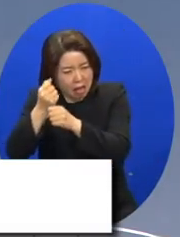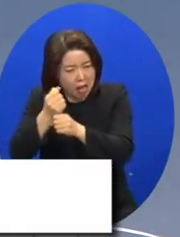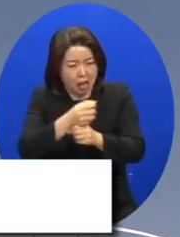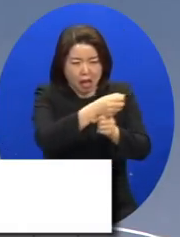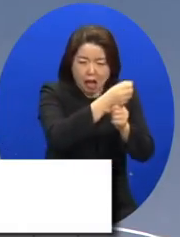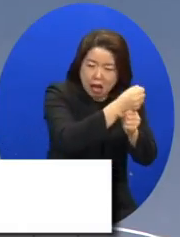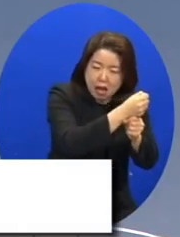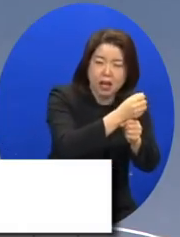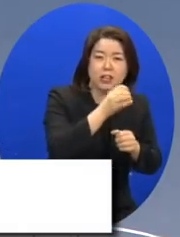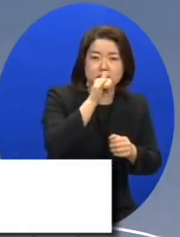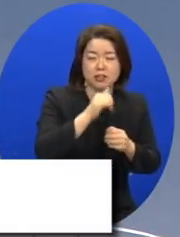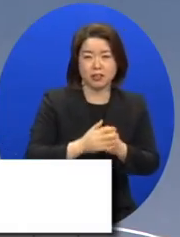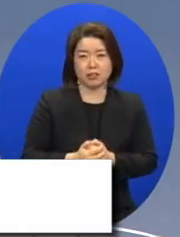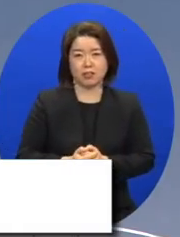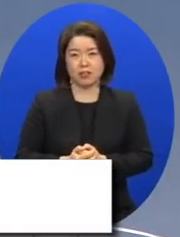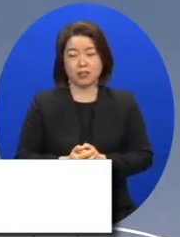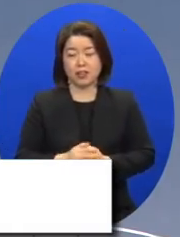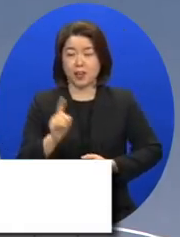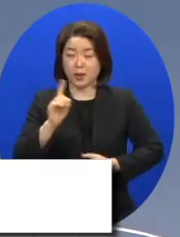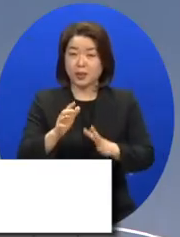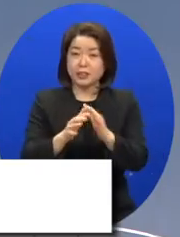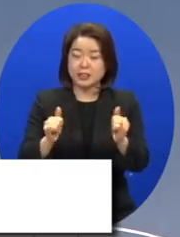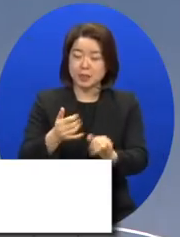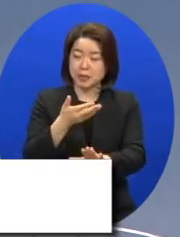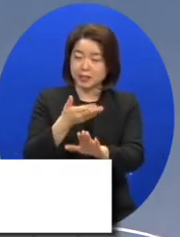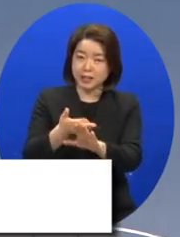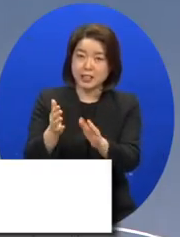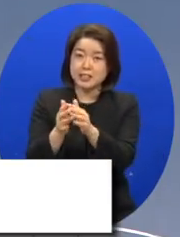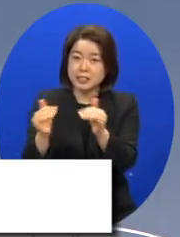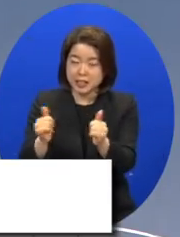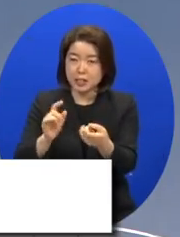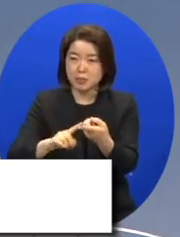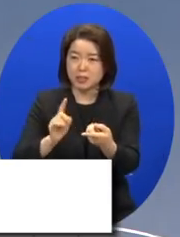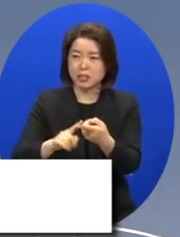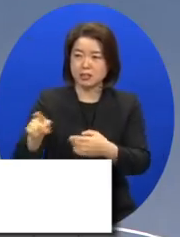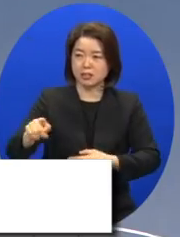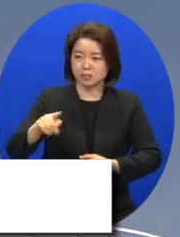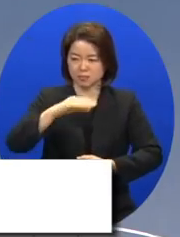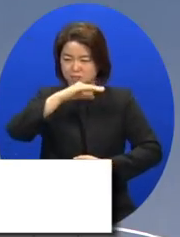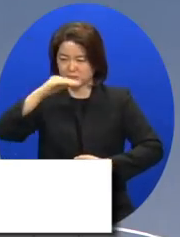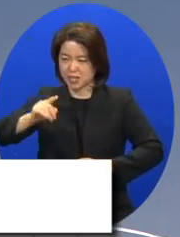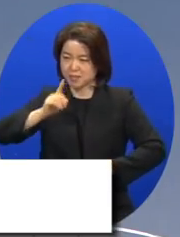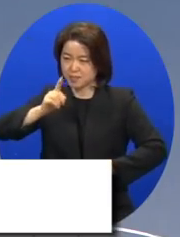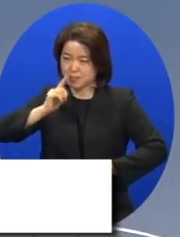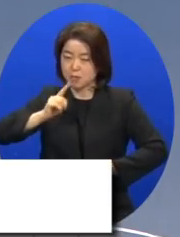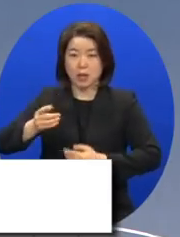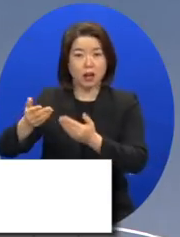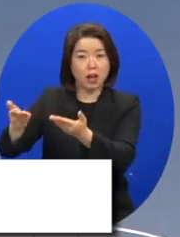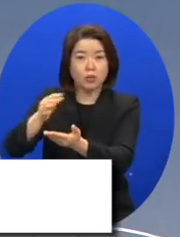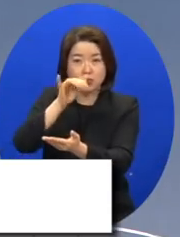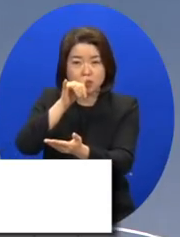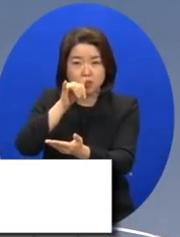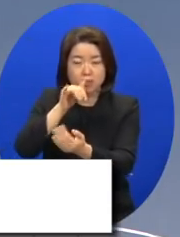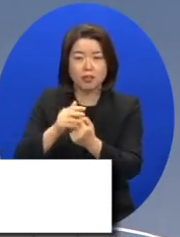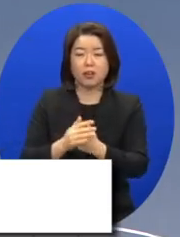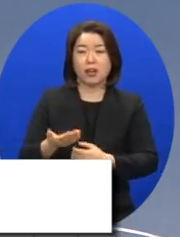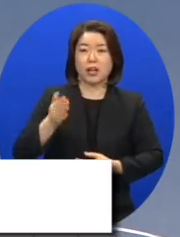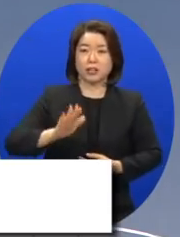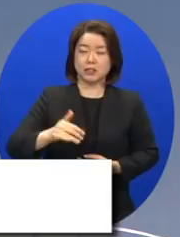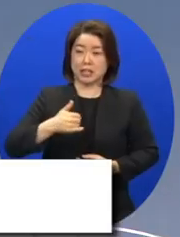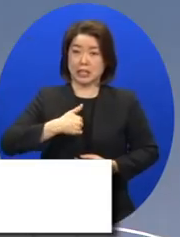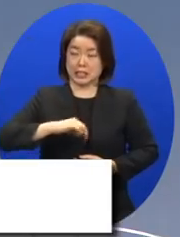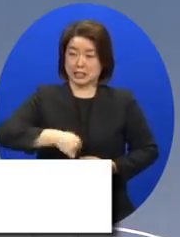어떤 사람은 다른 사람에 대해서는 이빨은 말을 많이 하는 사람이 있습니다 근데 자기가